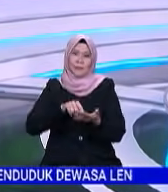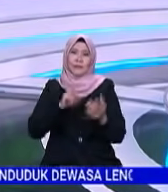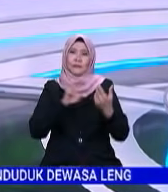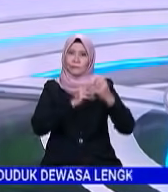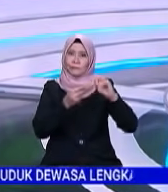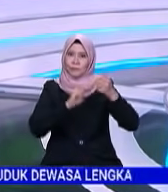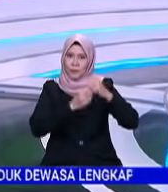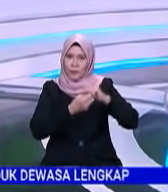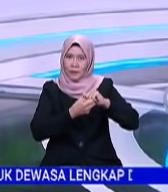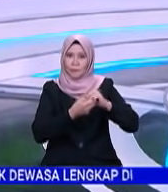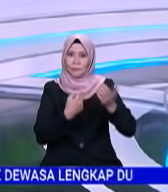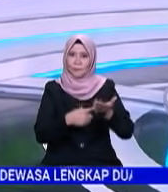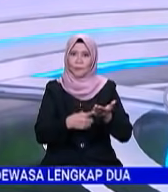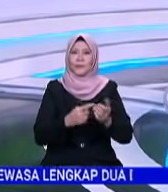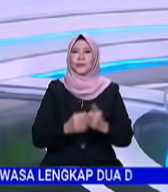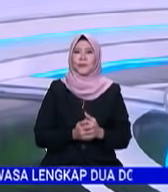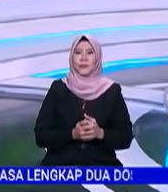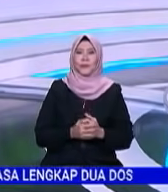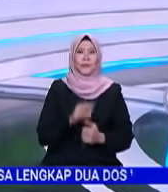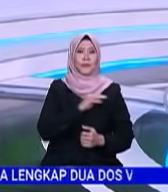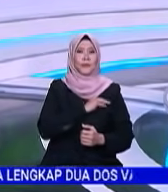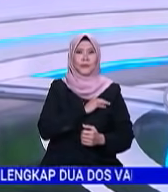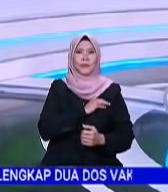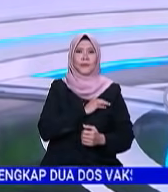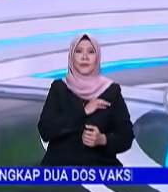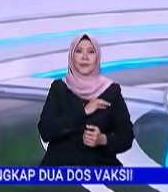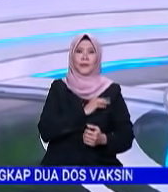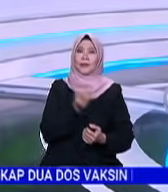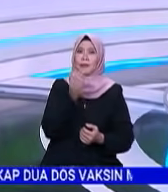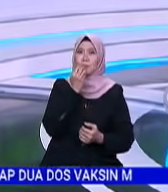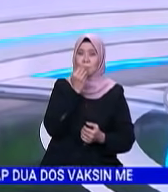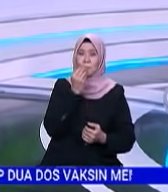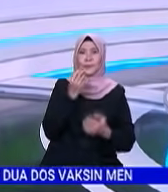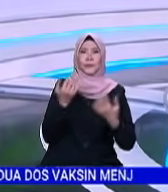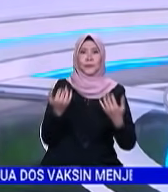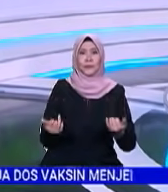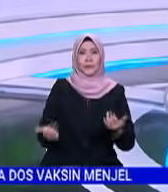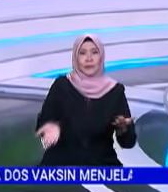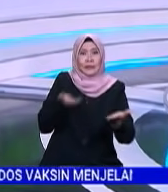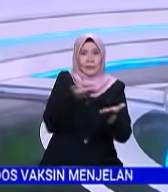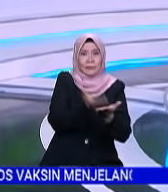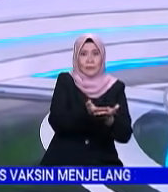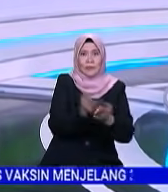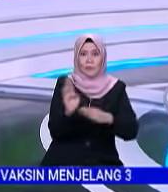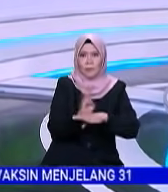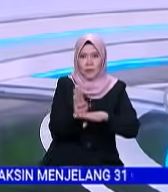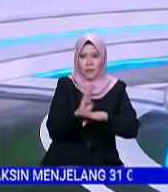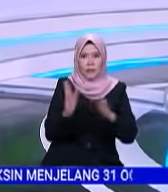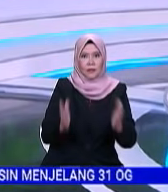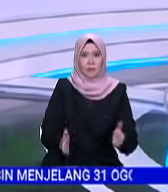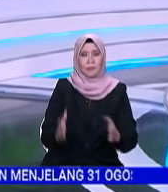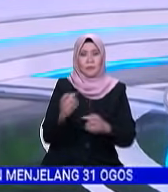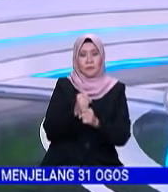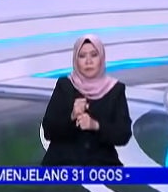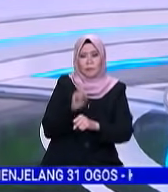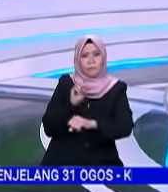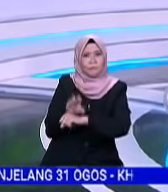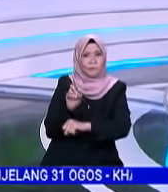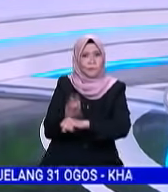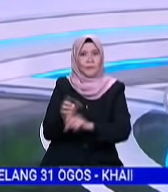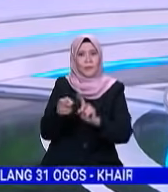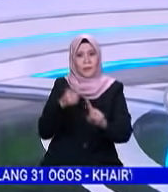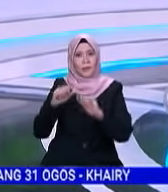itu, Timbalan Menteri Pertanian dan Industri Makanan Datuk Cik Abdullah Matnawi mencadangkan usahawan terbabit supaya mendapatkan nasihat